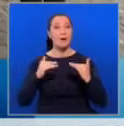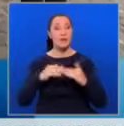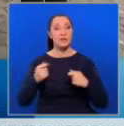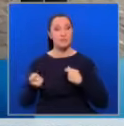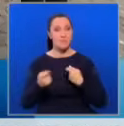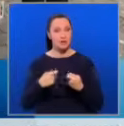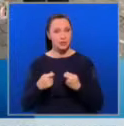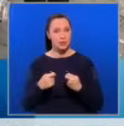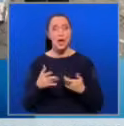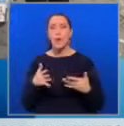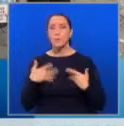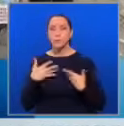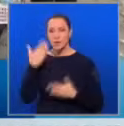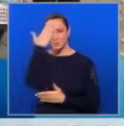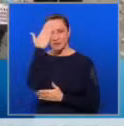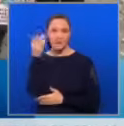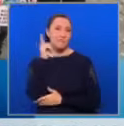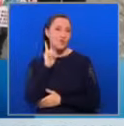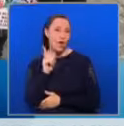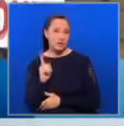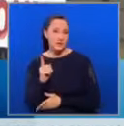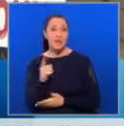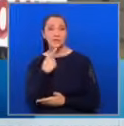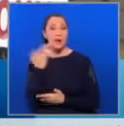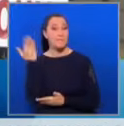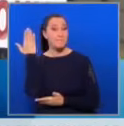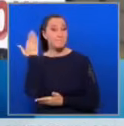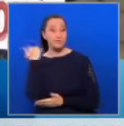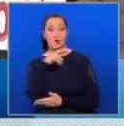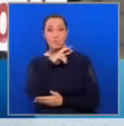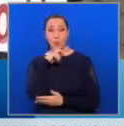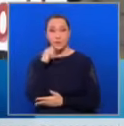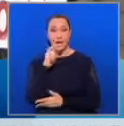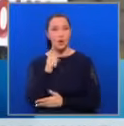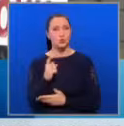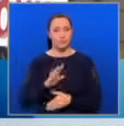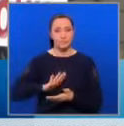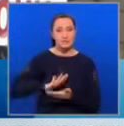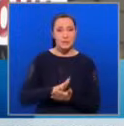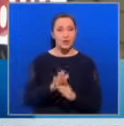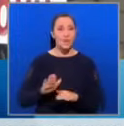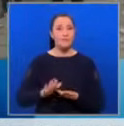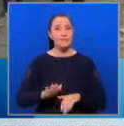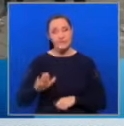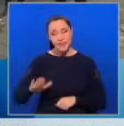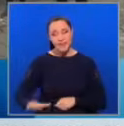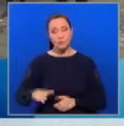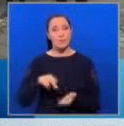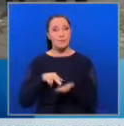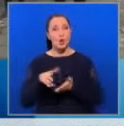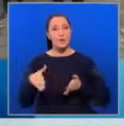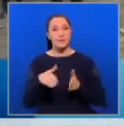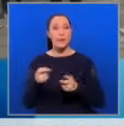пазарджик те поискаха справедливо наказание за бившия полицай който прегази детето на пешеходна пътека в